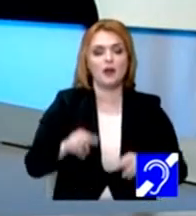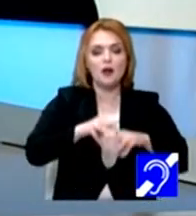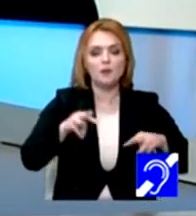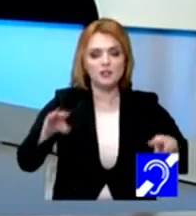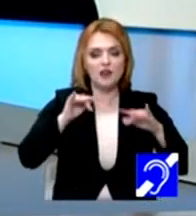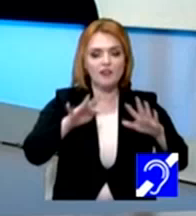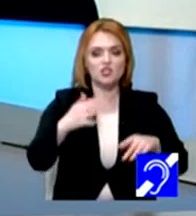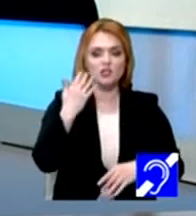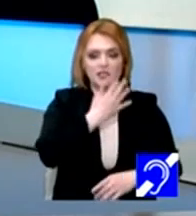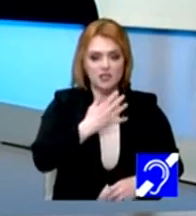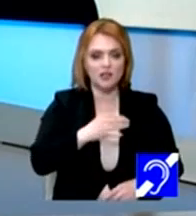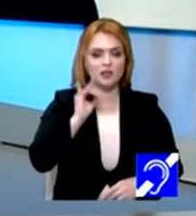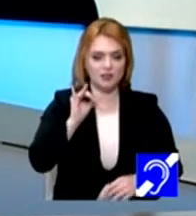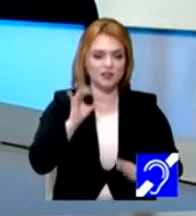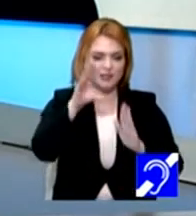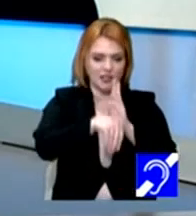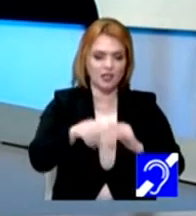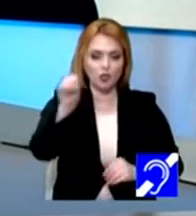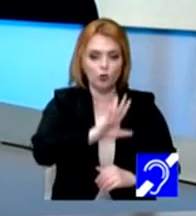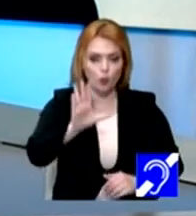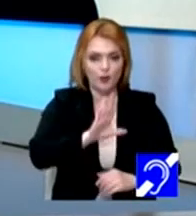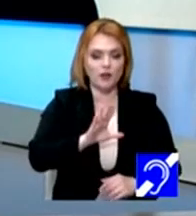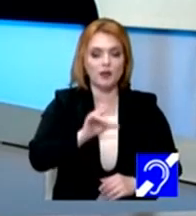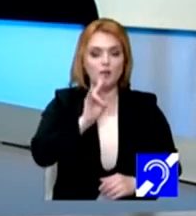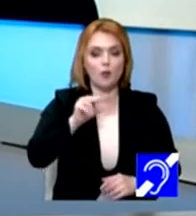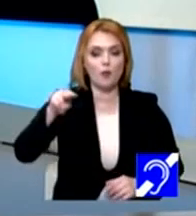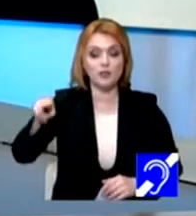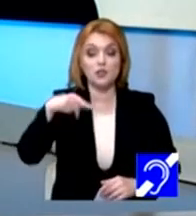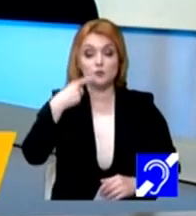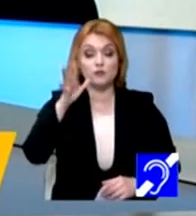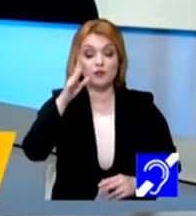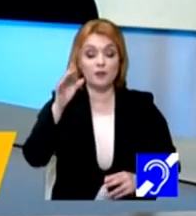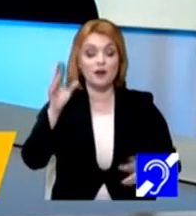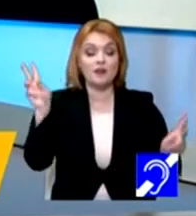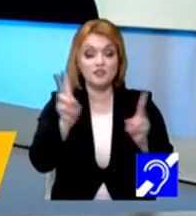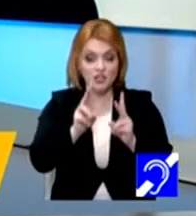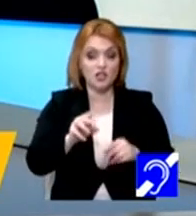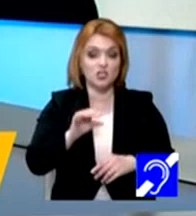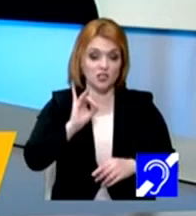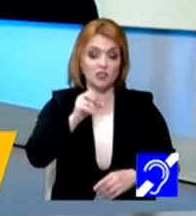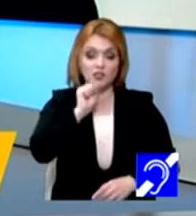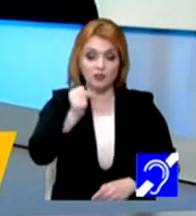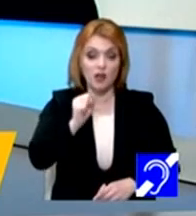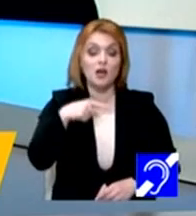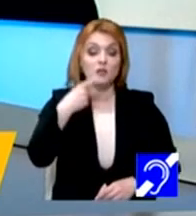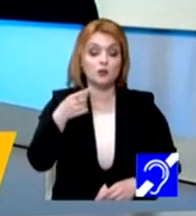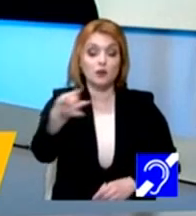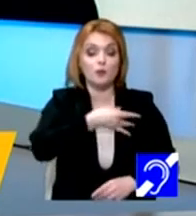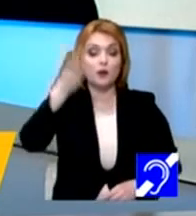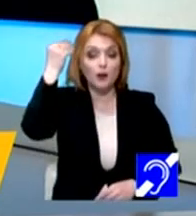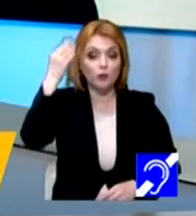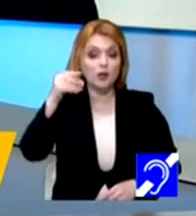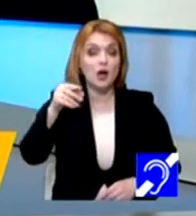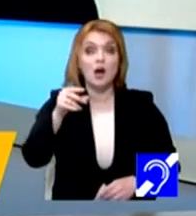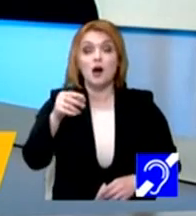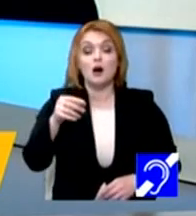Ministrul Afacerilor Externe și Integrării Europene, Nicu Popescu, a declarat într-un interviu că Republica Moldova este, cităm, cel mai